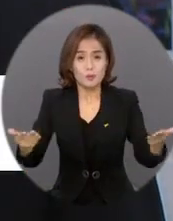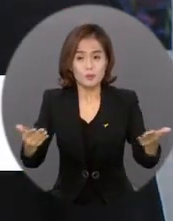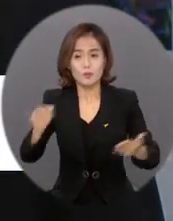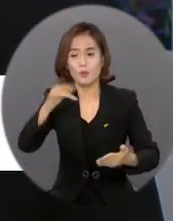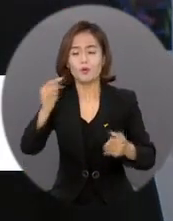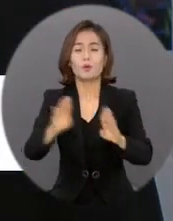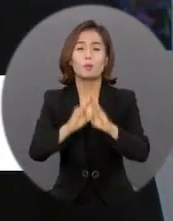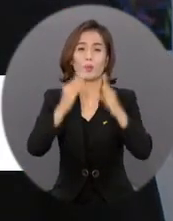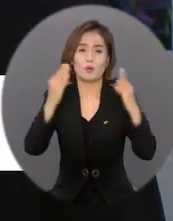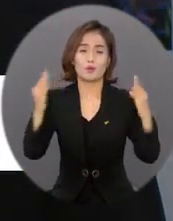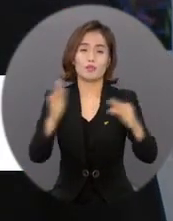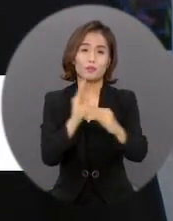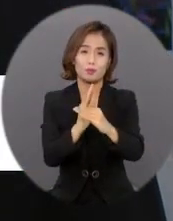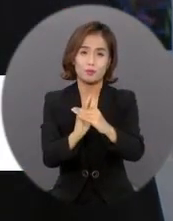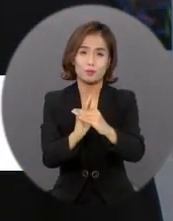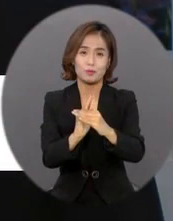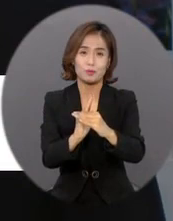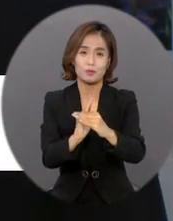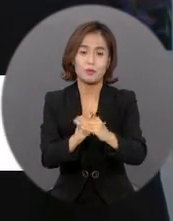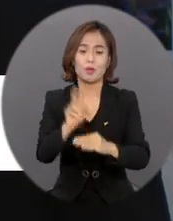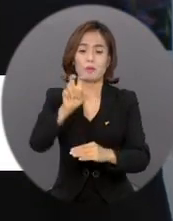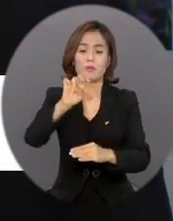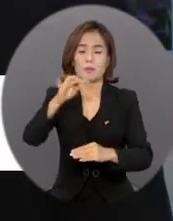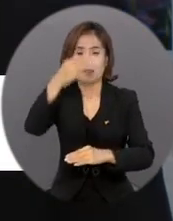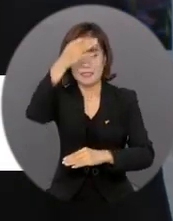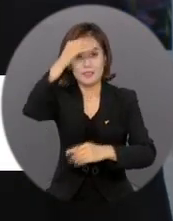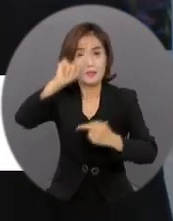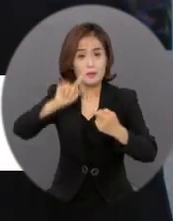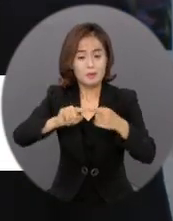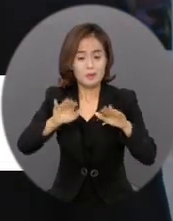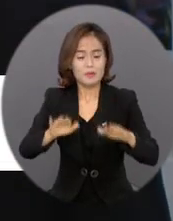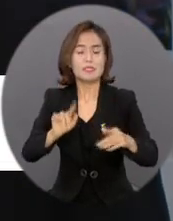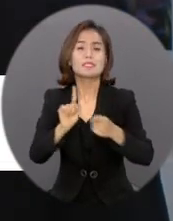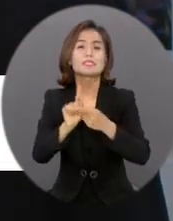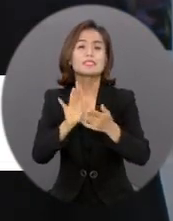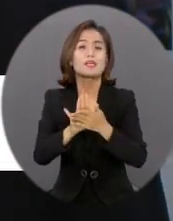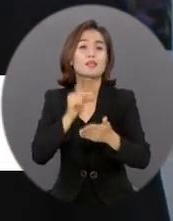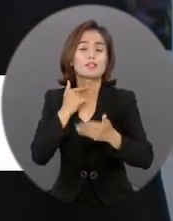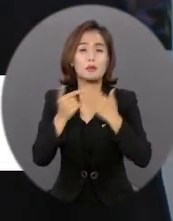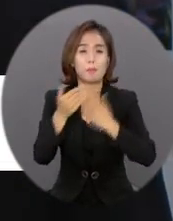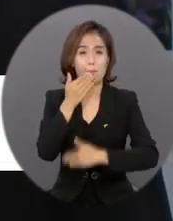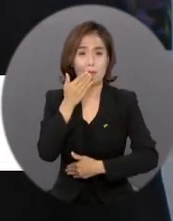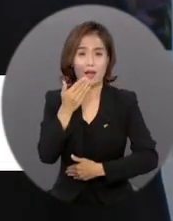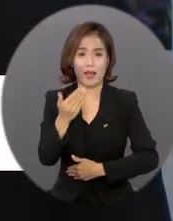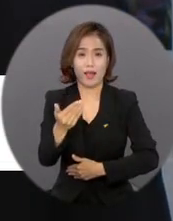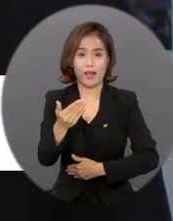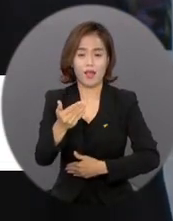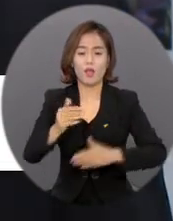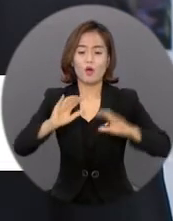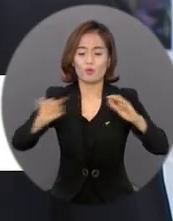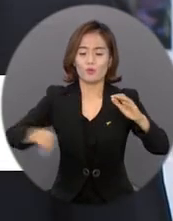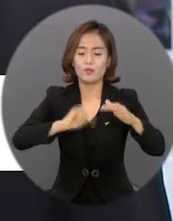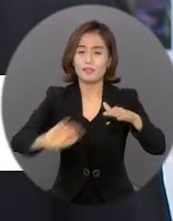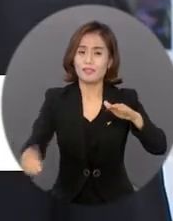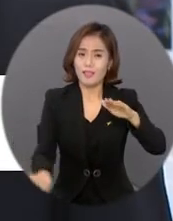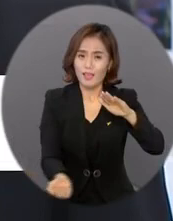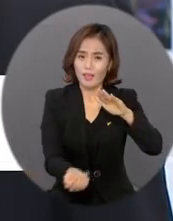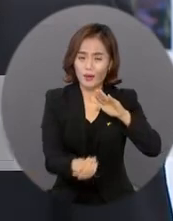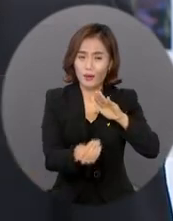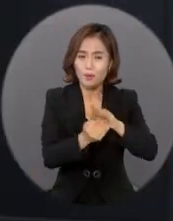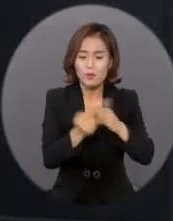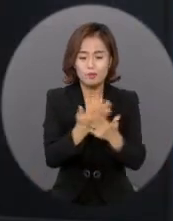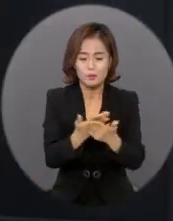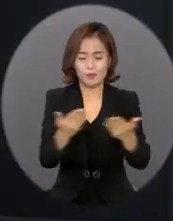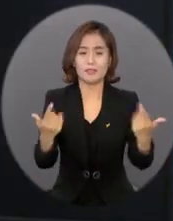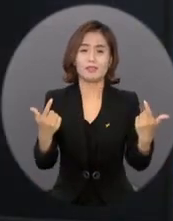전시회로 개최가 되고 있고요. 메타버스 기술을 현장에서 실제 체험할 수 있는 국내 최초의 전시회가